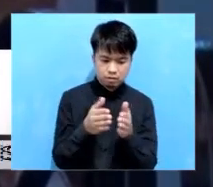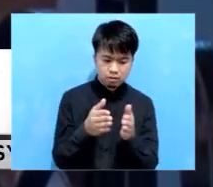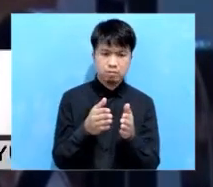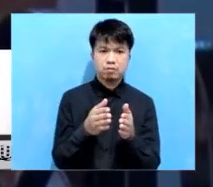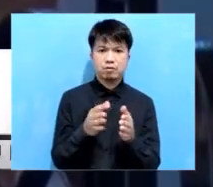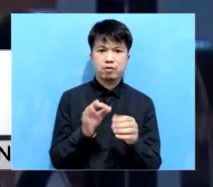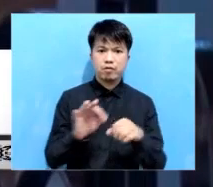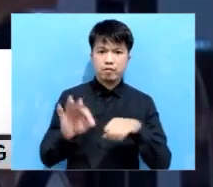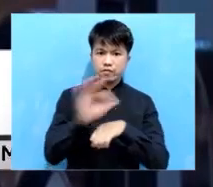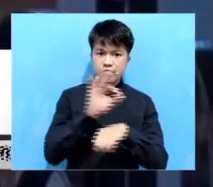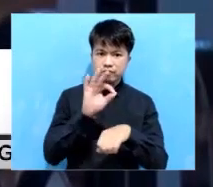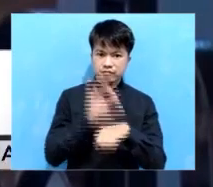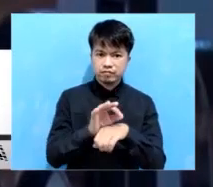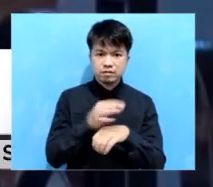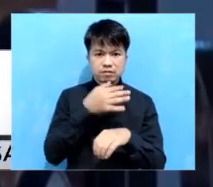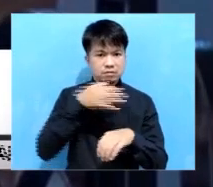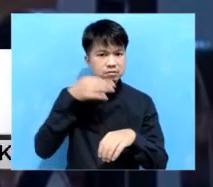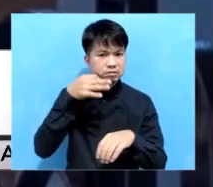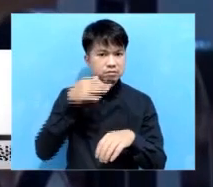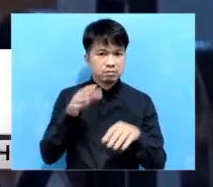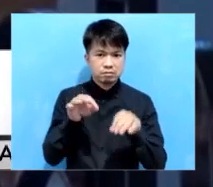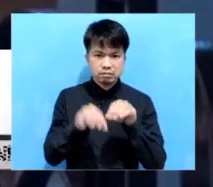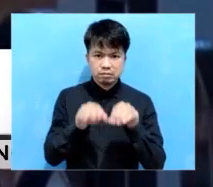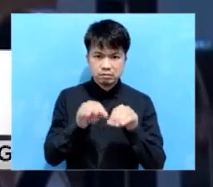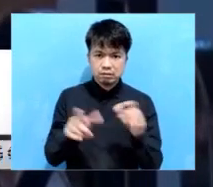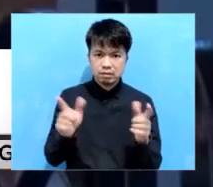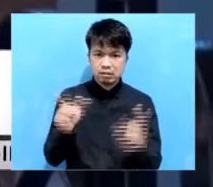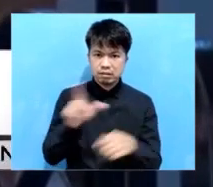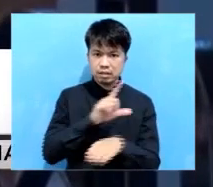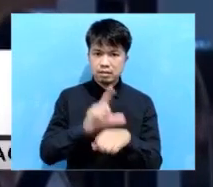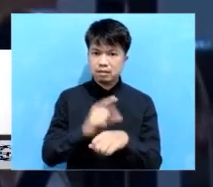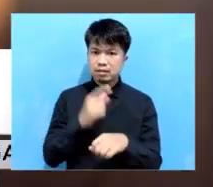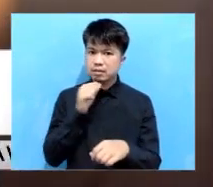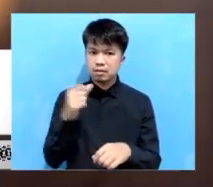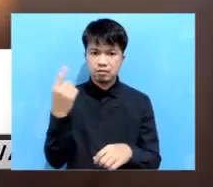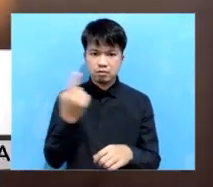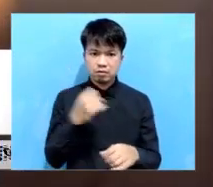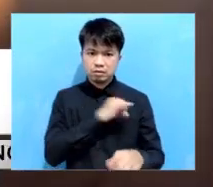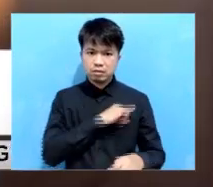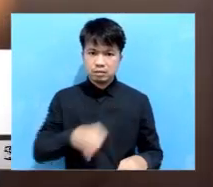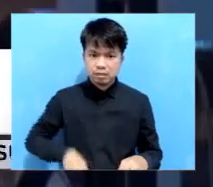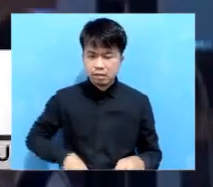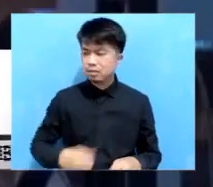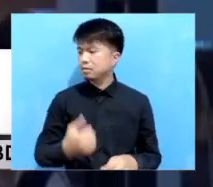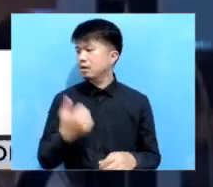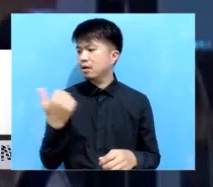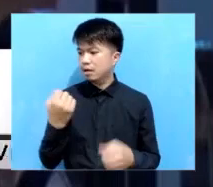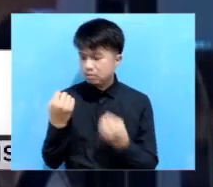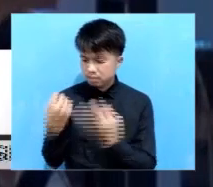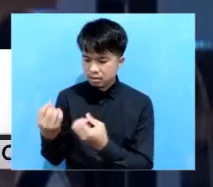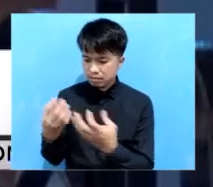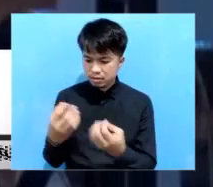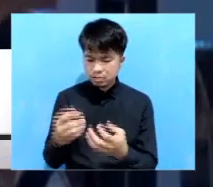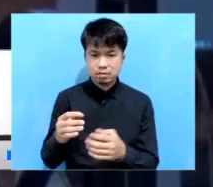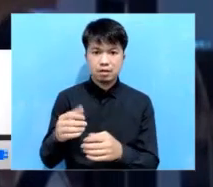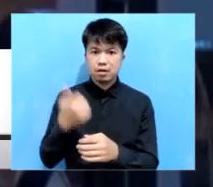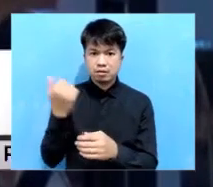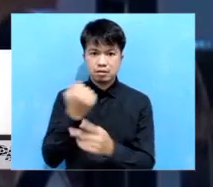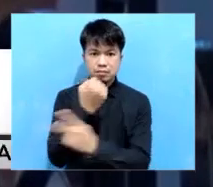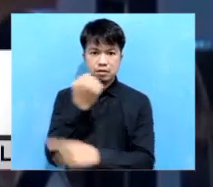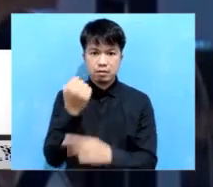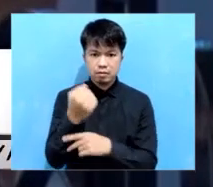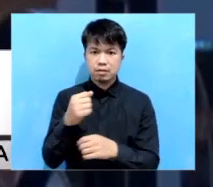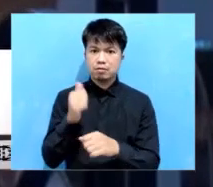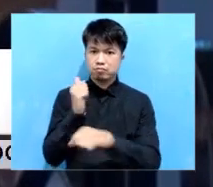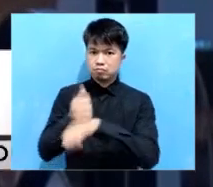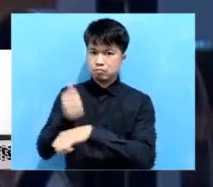lang po sa Cahuayan, sa Isabela, kundi sa marami pong mga probinsya, na marami na po mga subdivision na nagsilipa na... And where will the